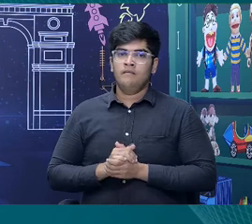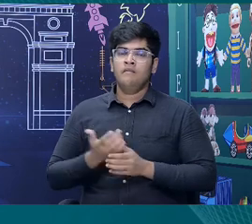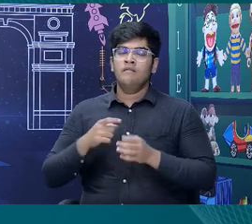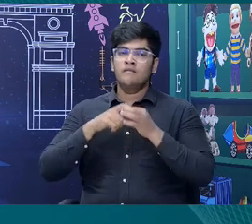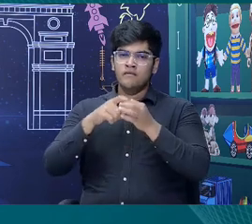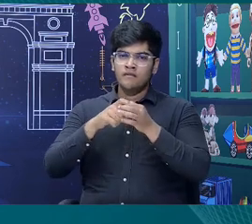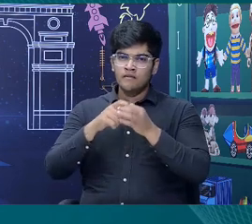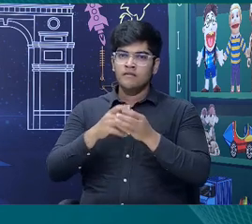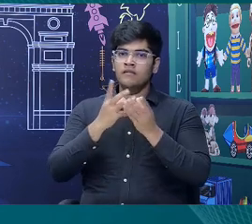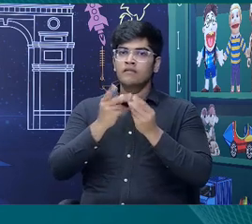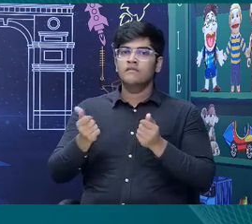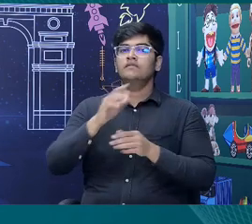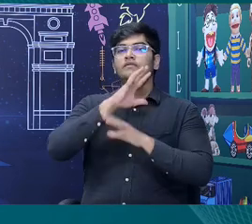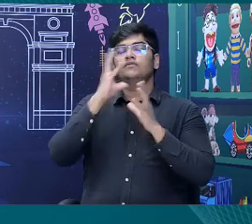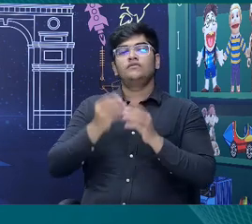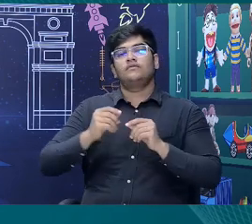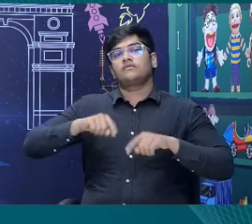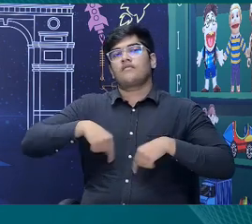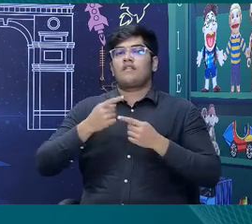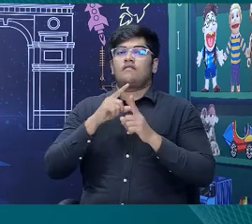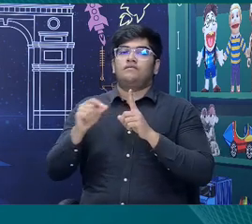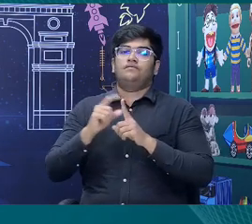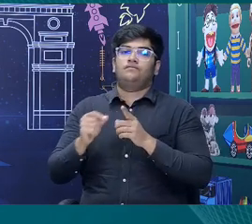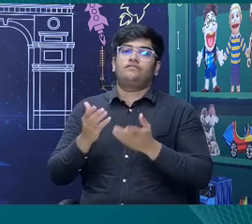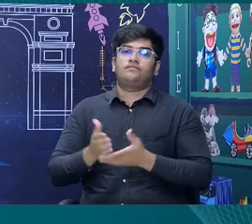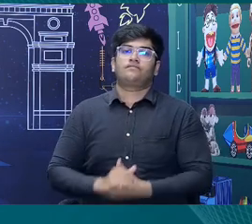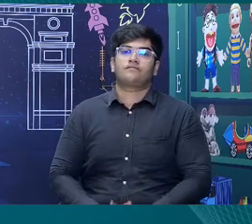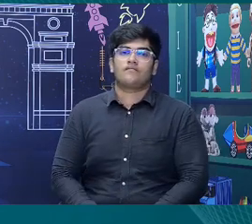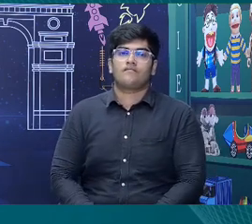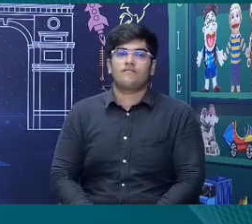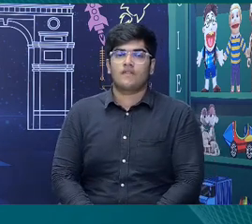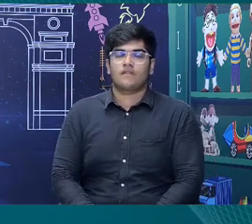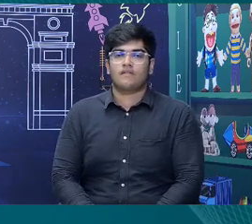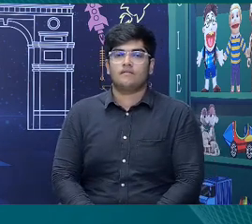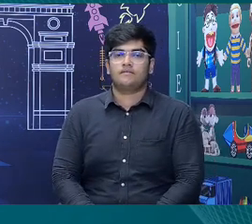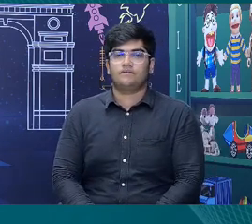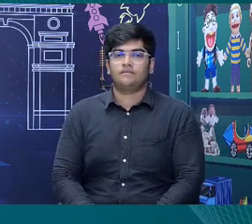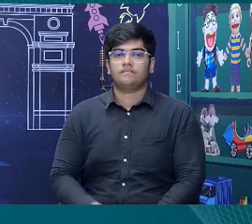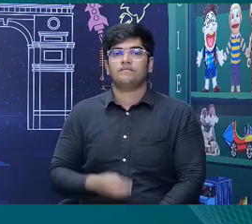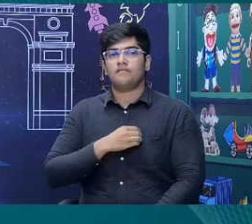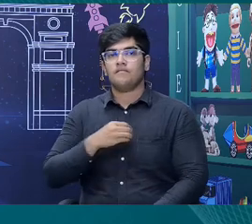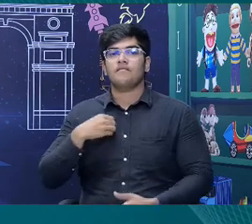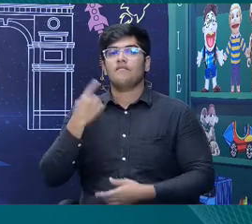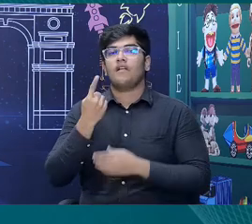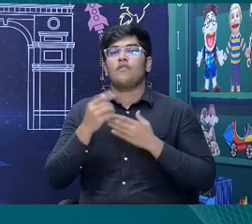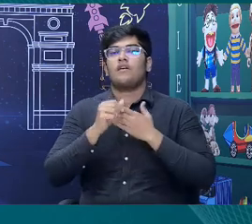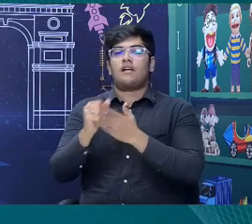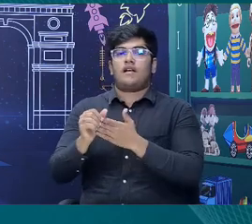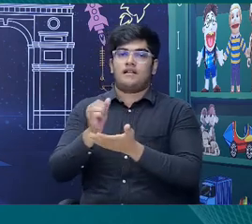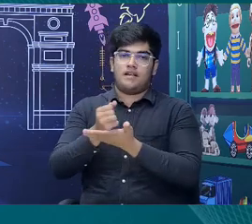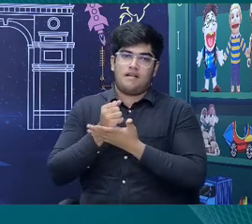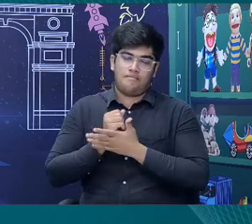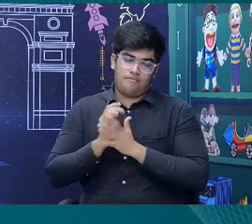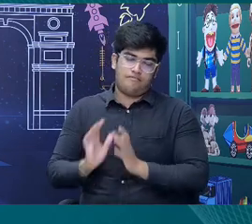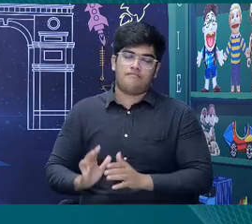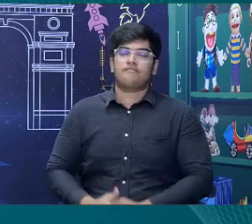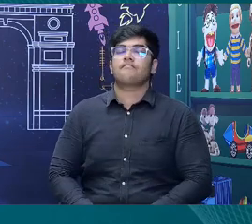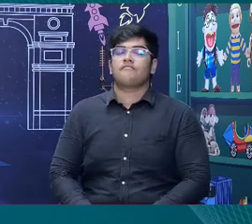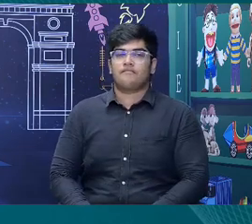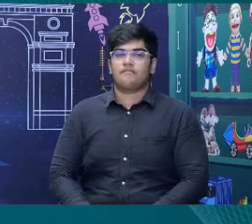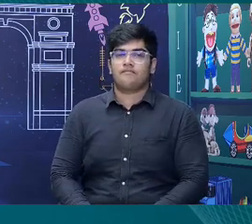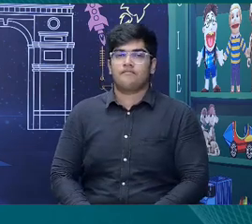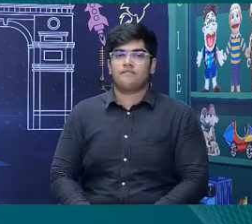है वो सारा सिर्फ क्लाइंट खुद बता रहा है आपको थेरेपिस्ट सिर्फ गाइड कर रहा है कि आप कैसे सोच सकते हो उस वैसे तो यहां पे क्लाइंट की